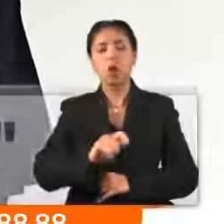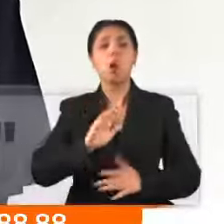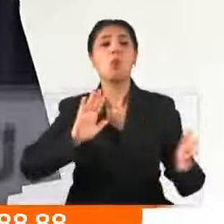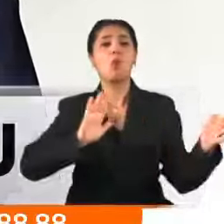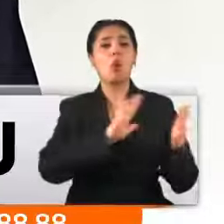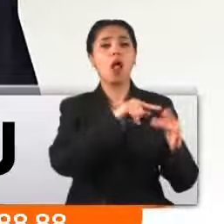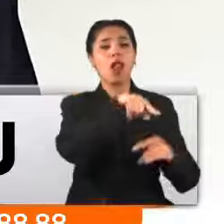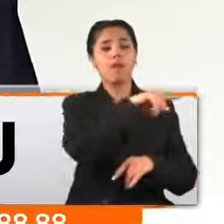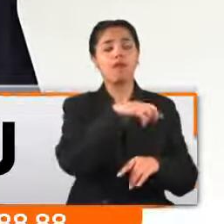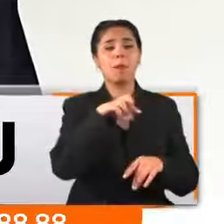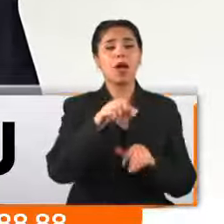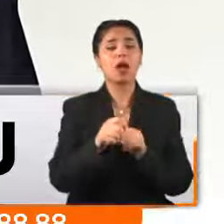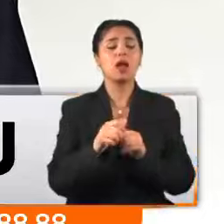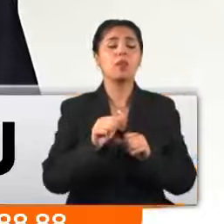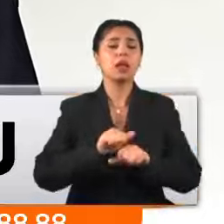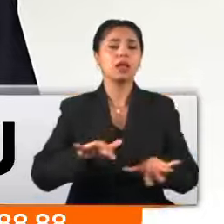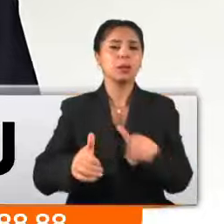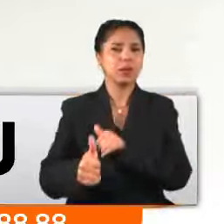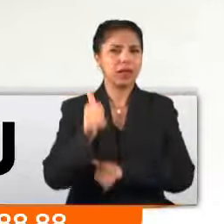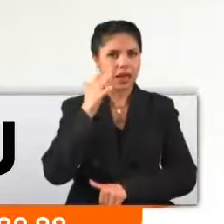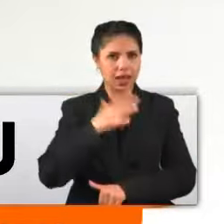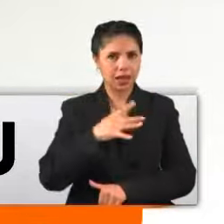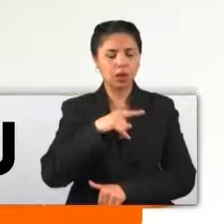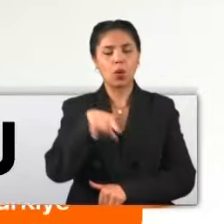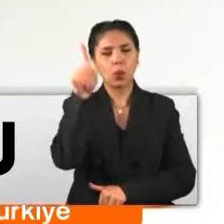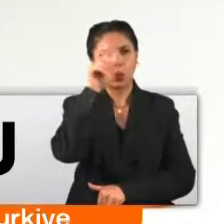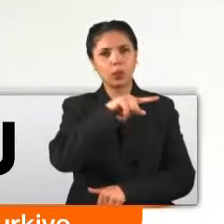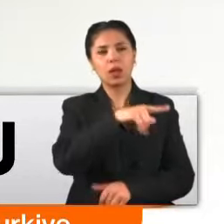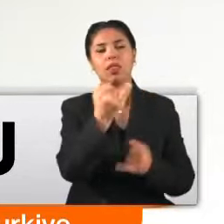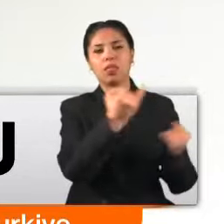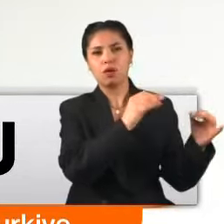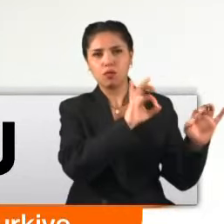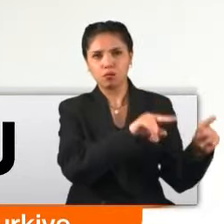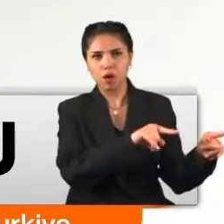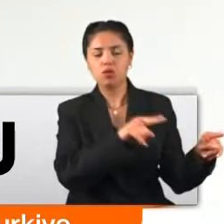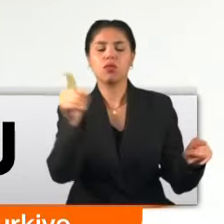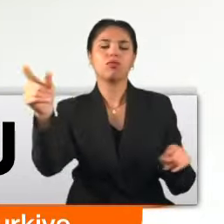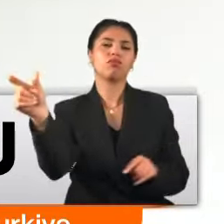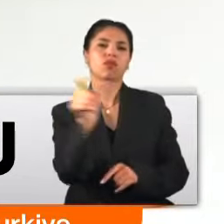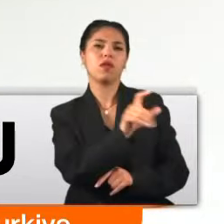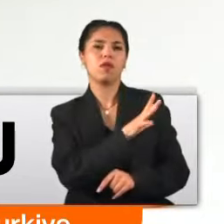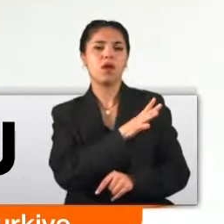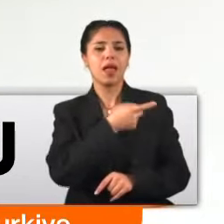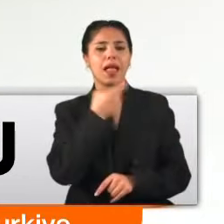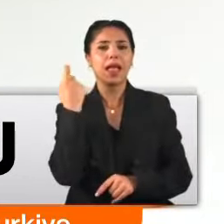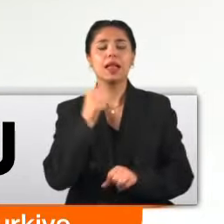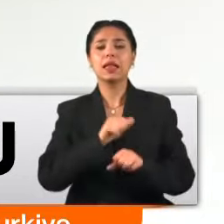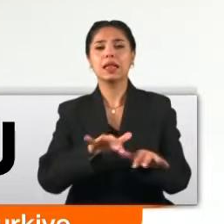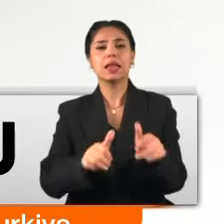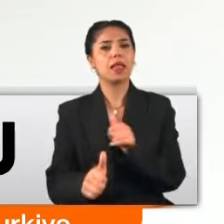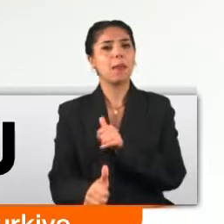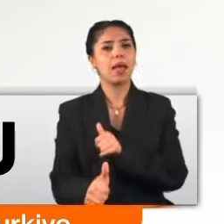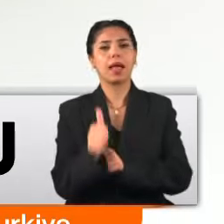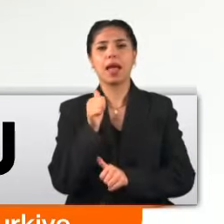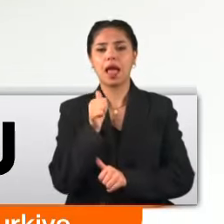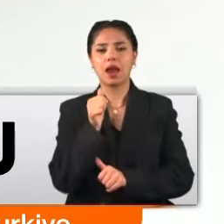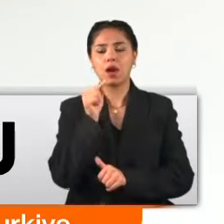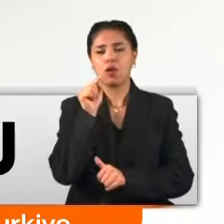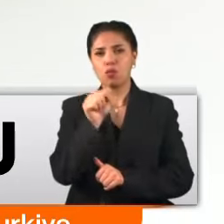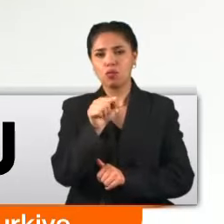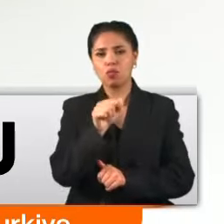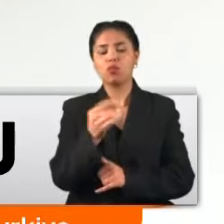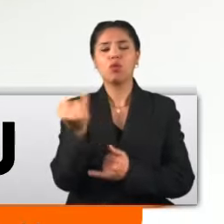çağrılarıyla başlayan tartışmaya da nokta koydu. Eski sisteme dönüş, bu bir polemiktir. Bu polemiğin ülkeye